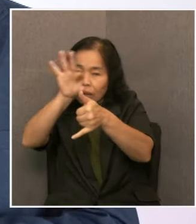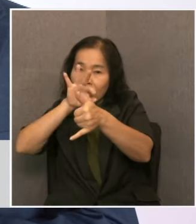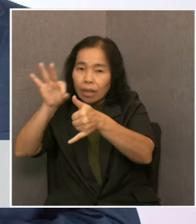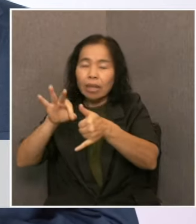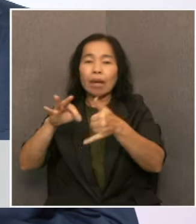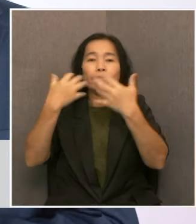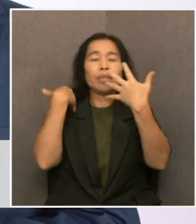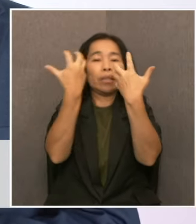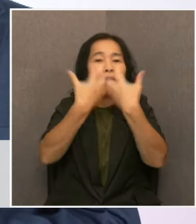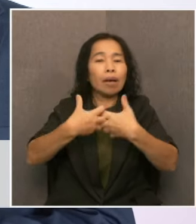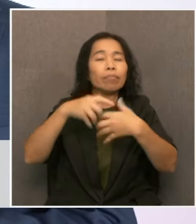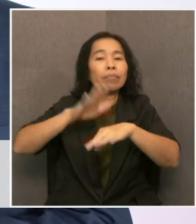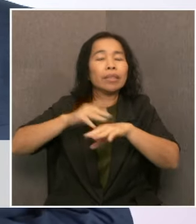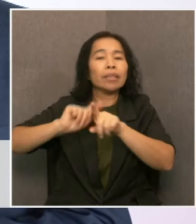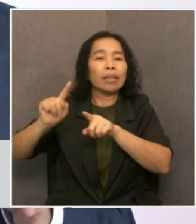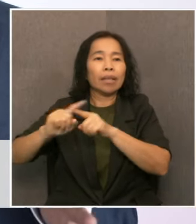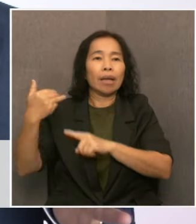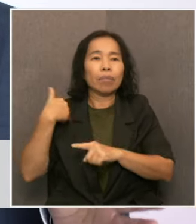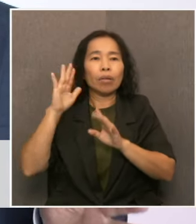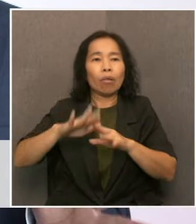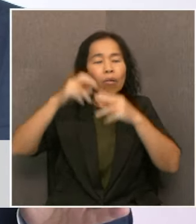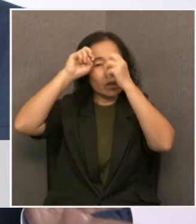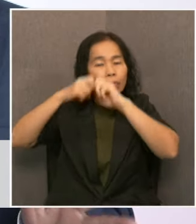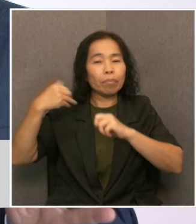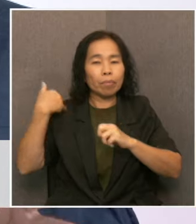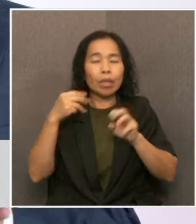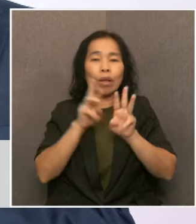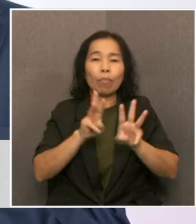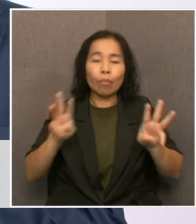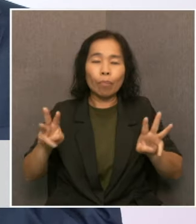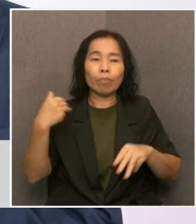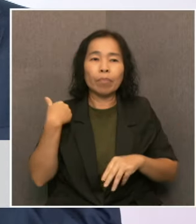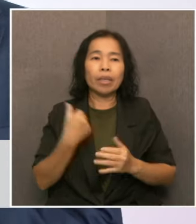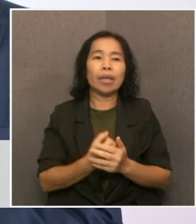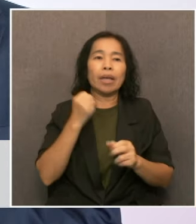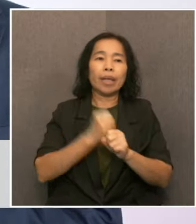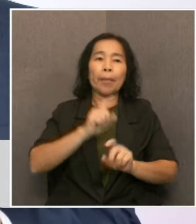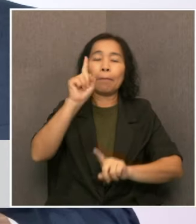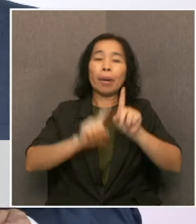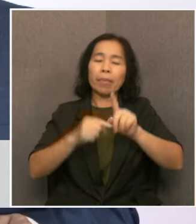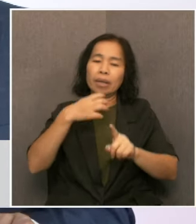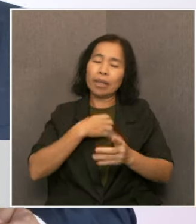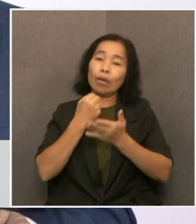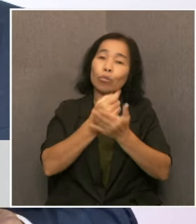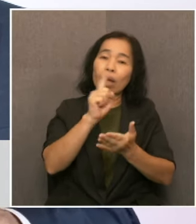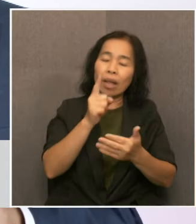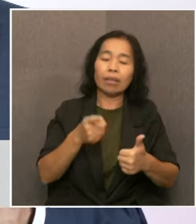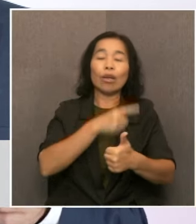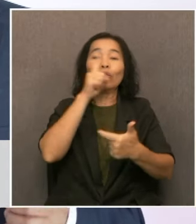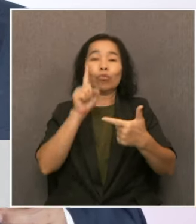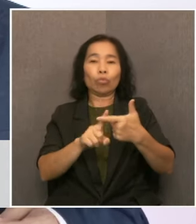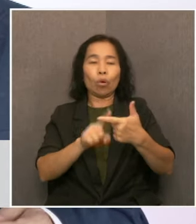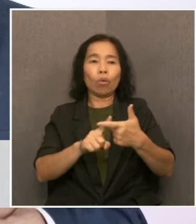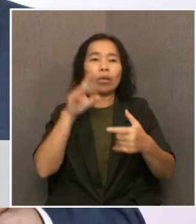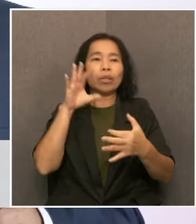อทเรีกว STSAutisticThai.comจะไประบุปากหมดและประเมรยความชวยเหลือเรื่องที่สองกคือเรื่องข